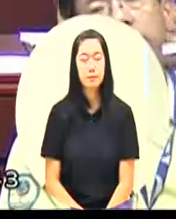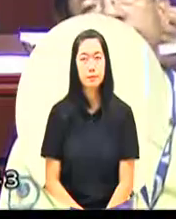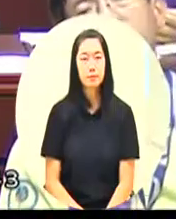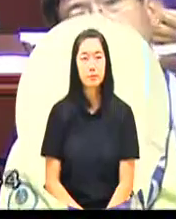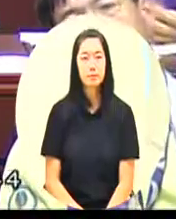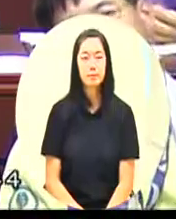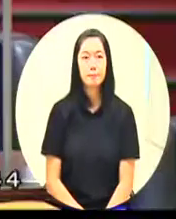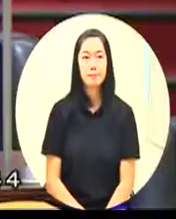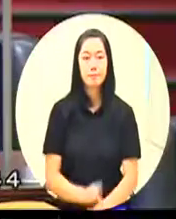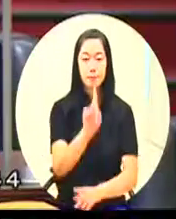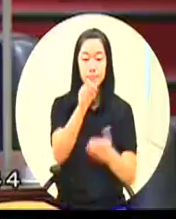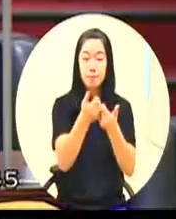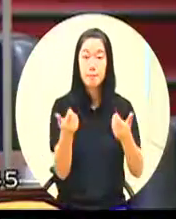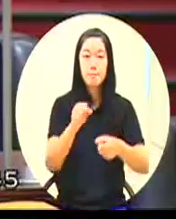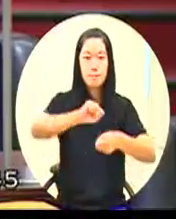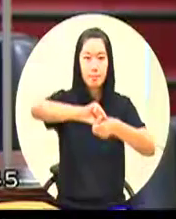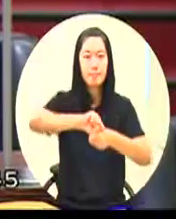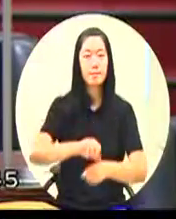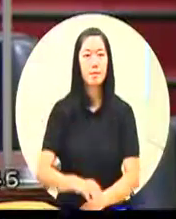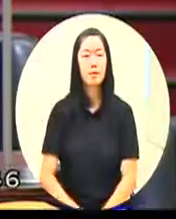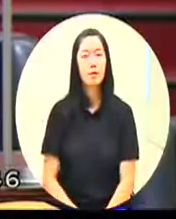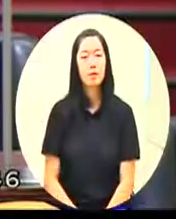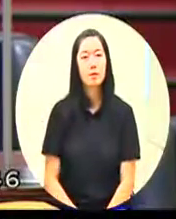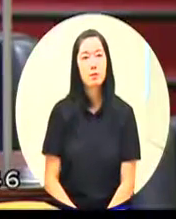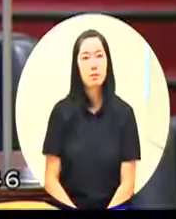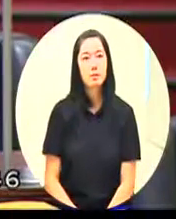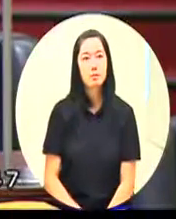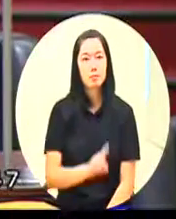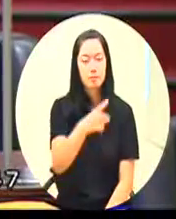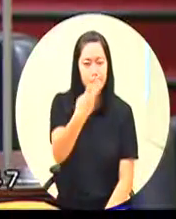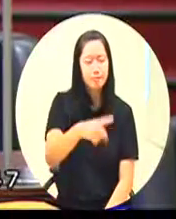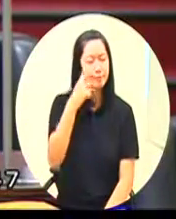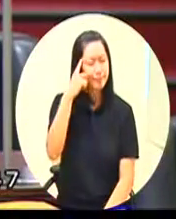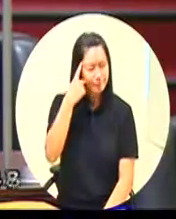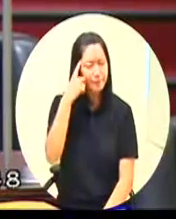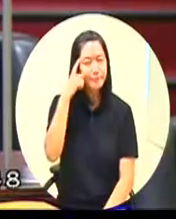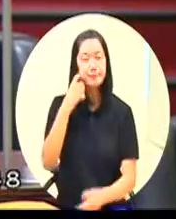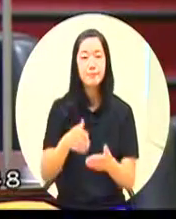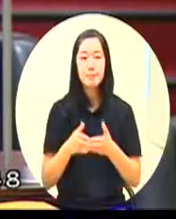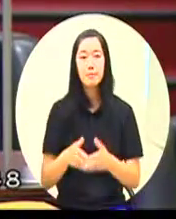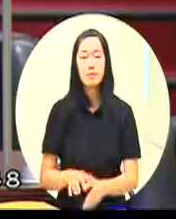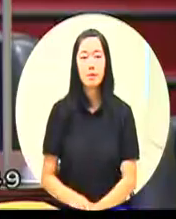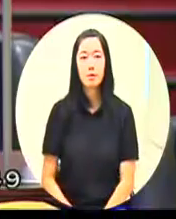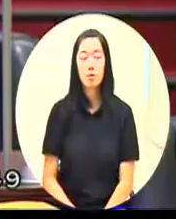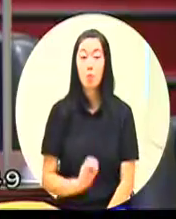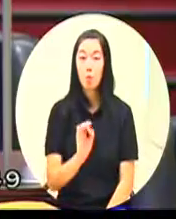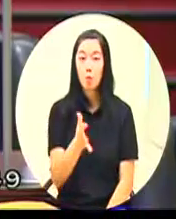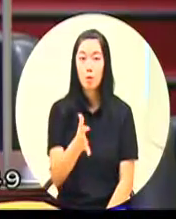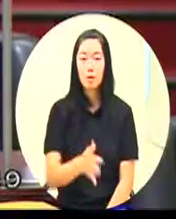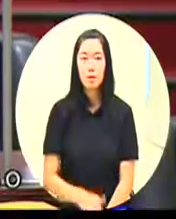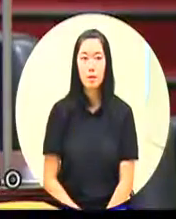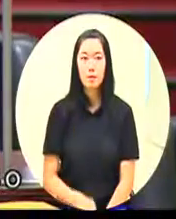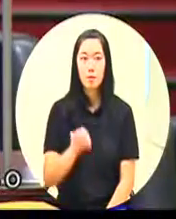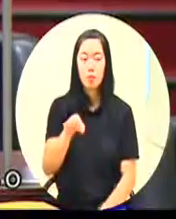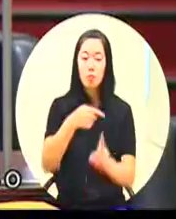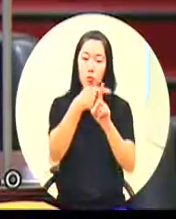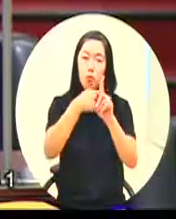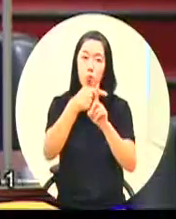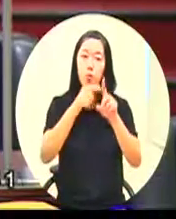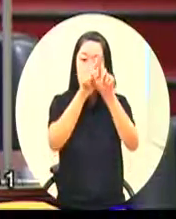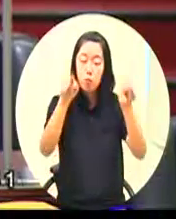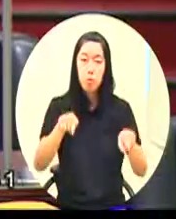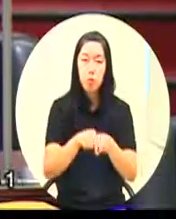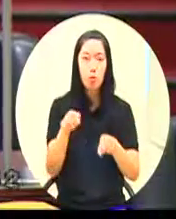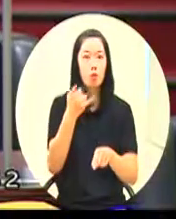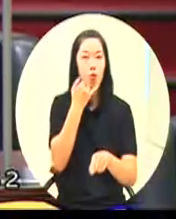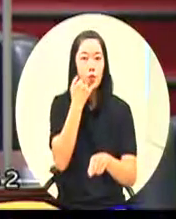好，来再给一分钟。 局长，去思考一下，因为哈量表可以测量